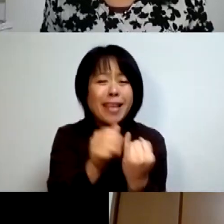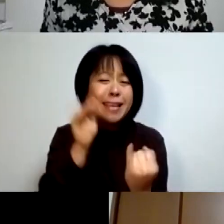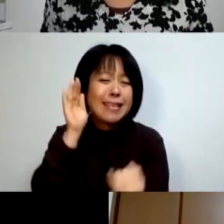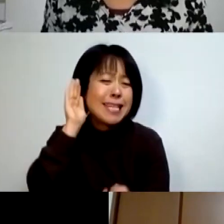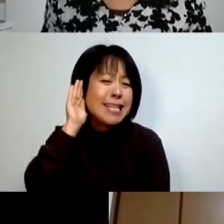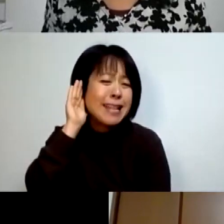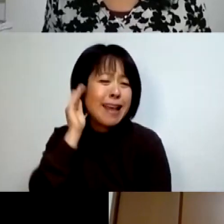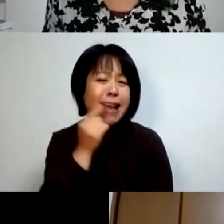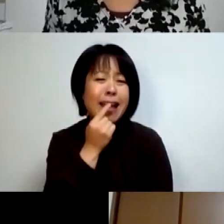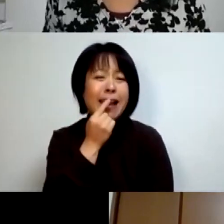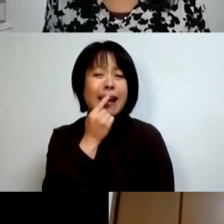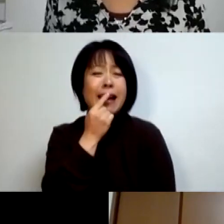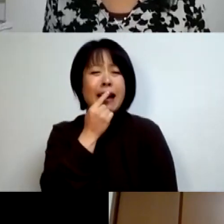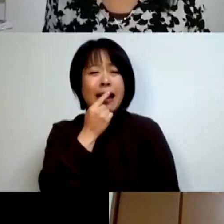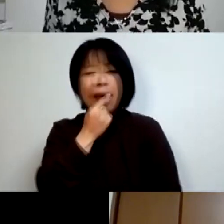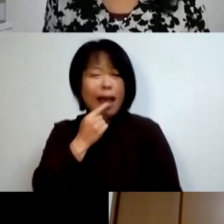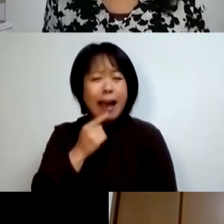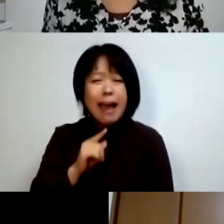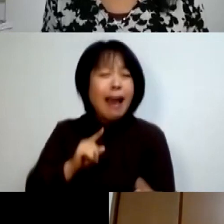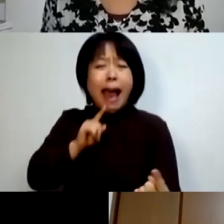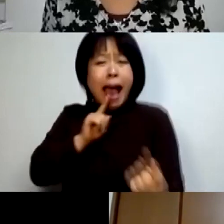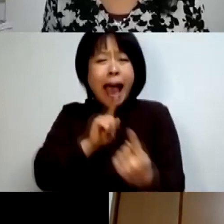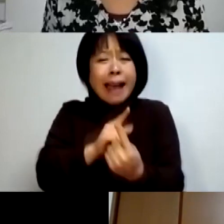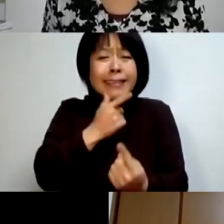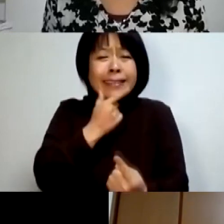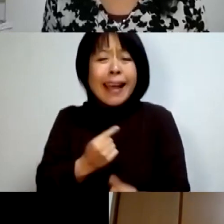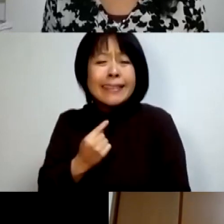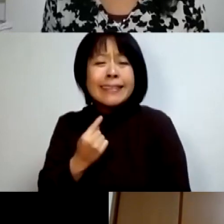か。いても立ってもおられんでだ。